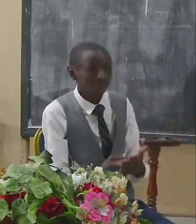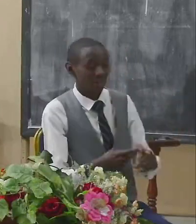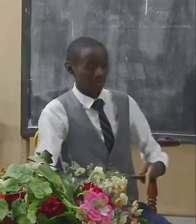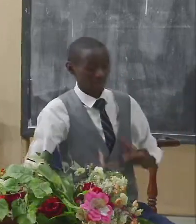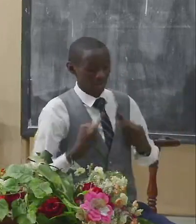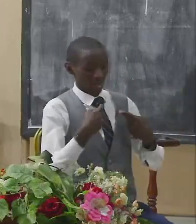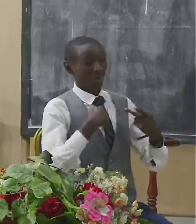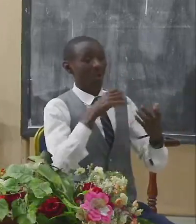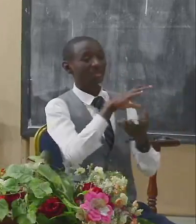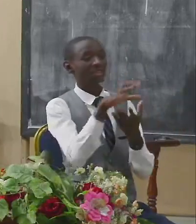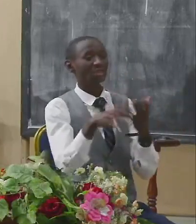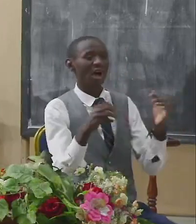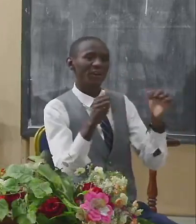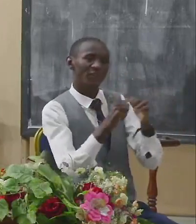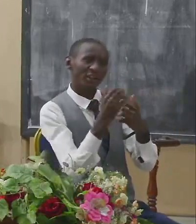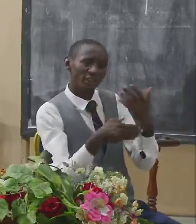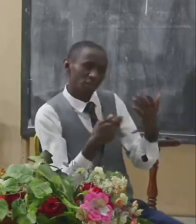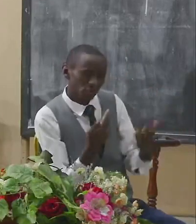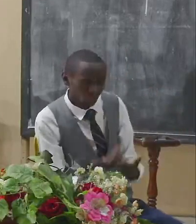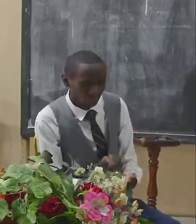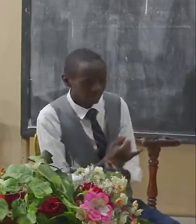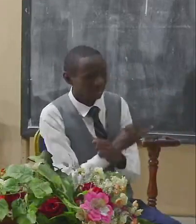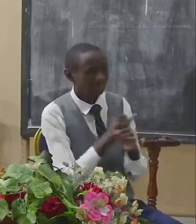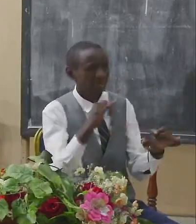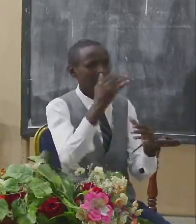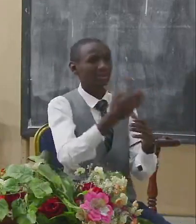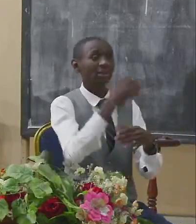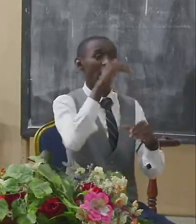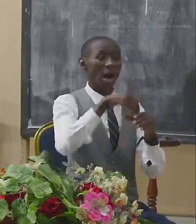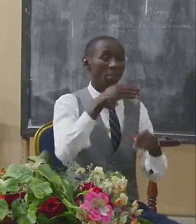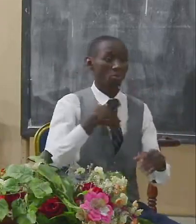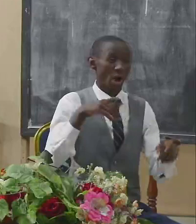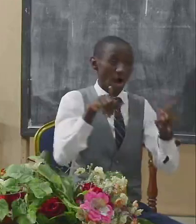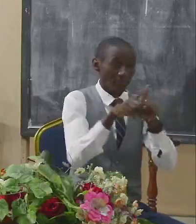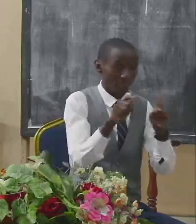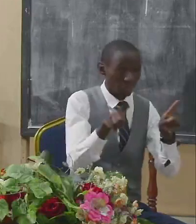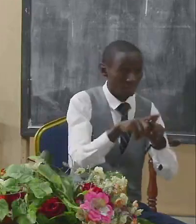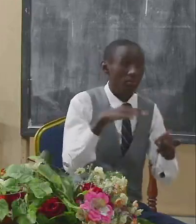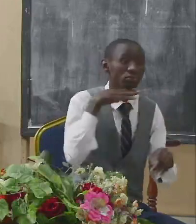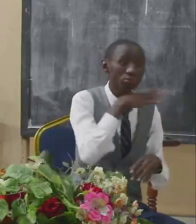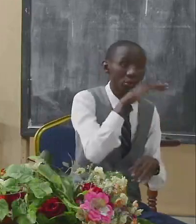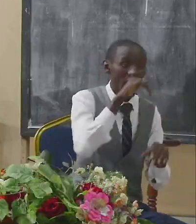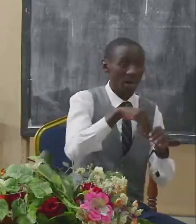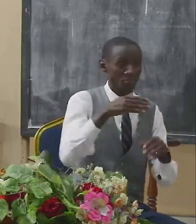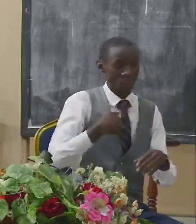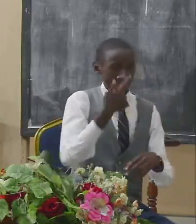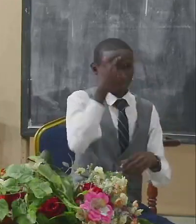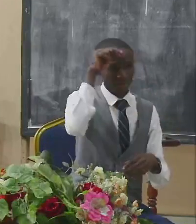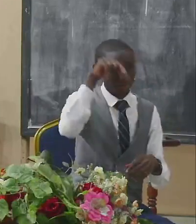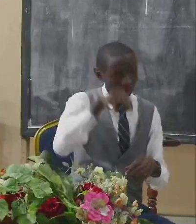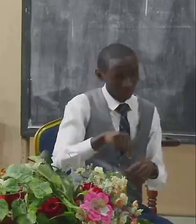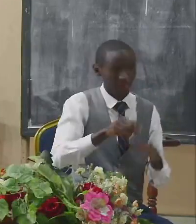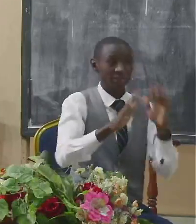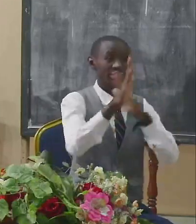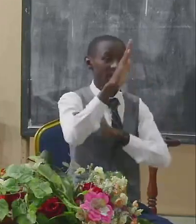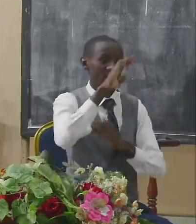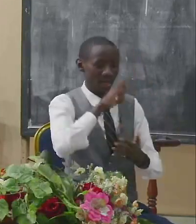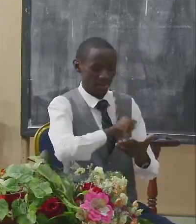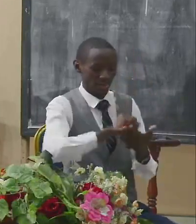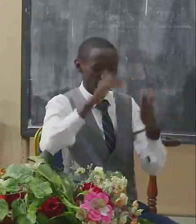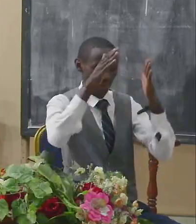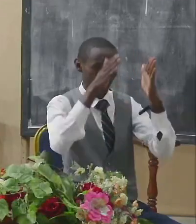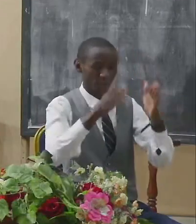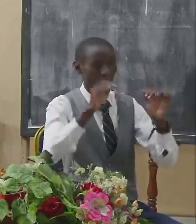yangu yote ya kukosa utaratibu kutokuamini mule ndani. Na buchafu yote ndani. Juu Mungu yeye ni